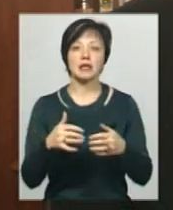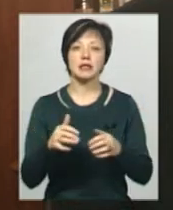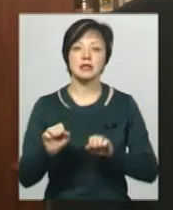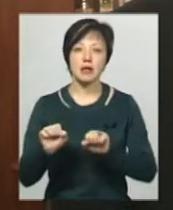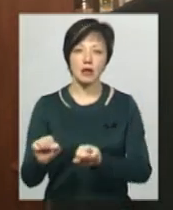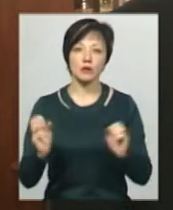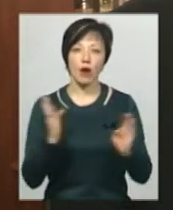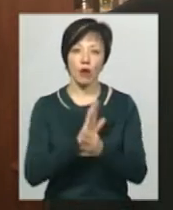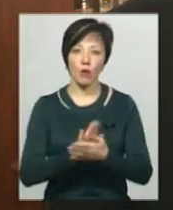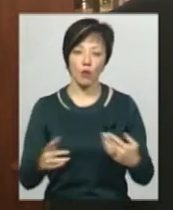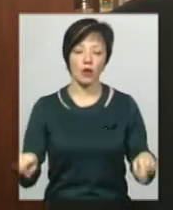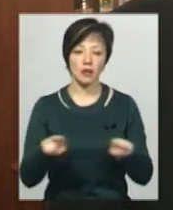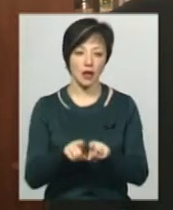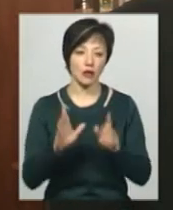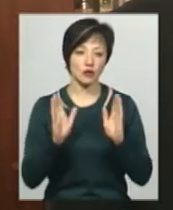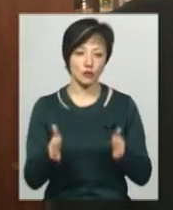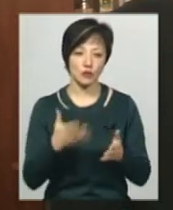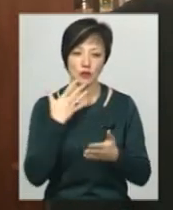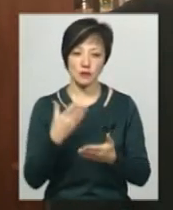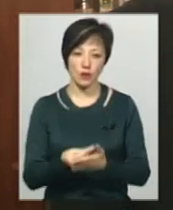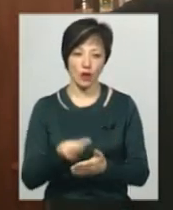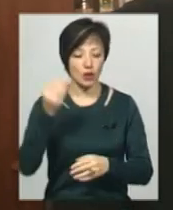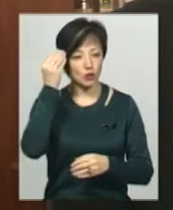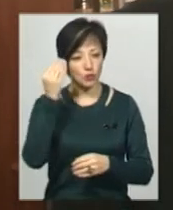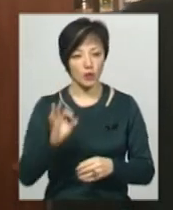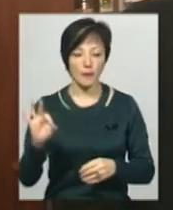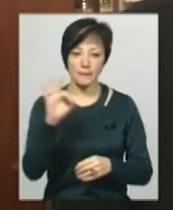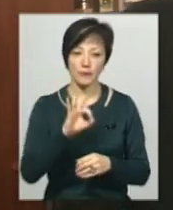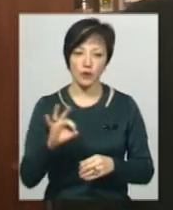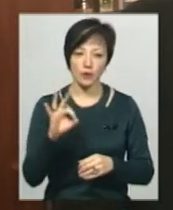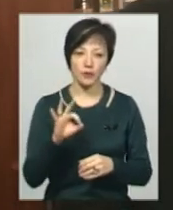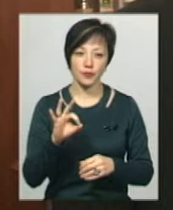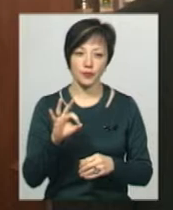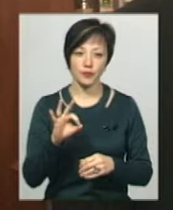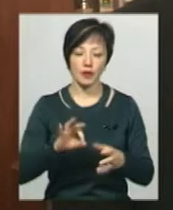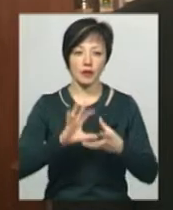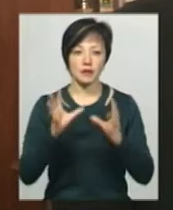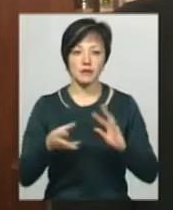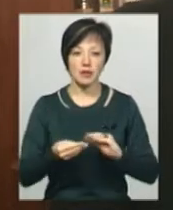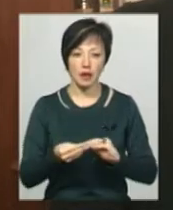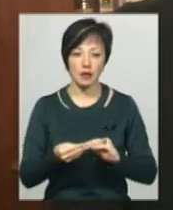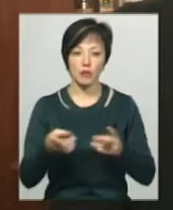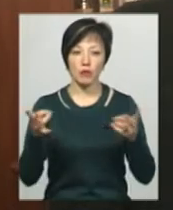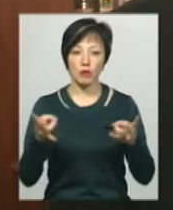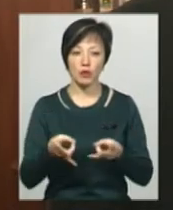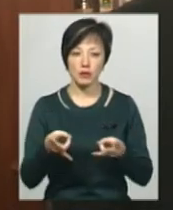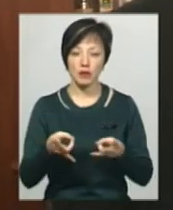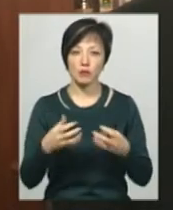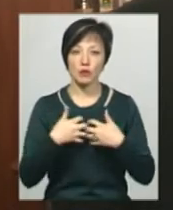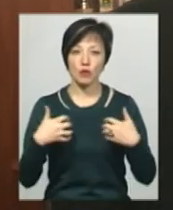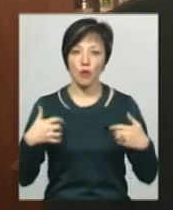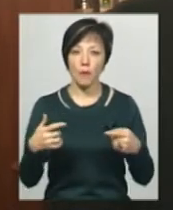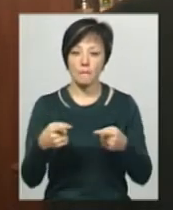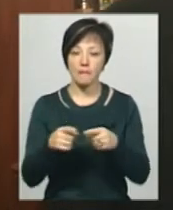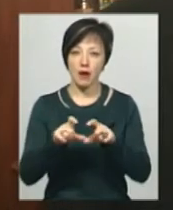екології, то них таке ж буде своя думка щодо взагалі потреби зоопарків в тому